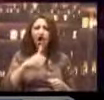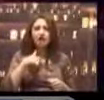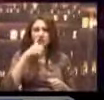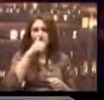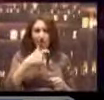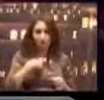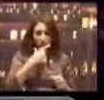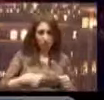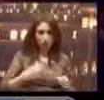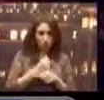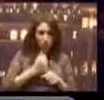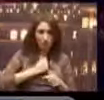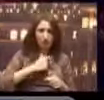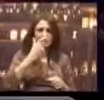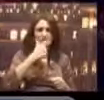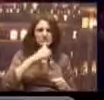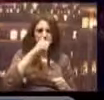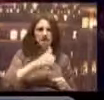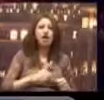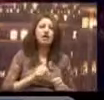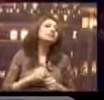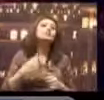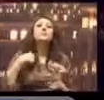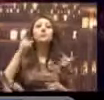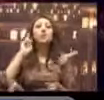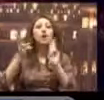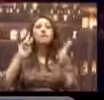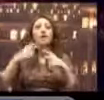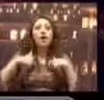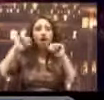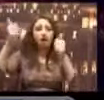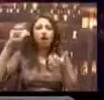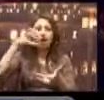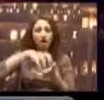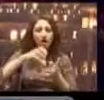كممثل. فرحت على المهرجان القاهره السينمائي، بيبقى فيه